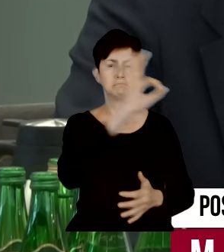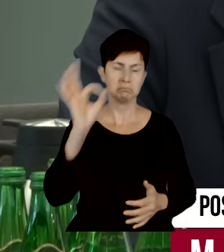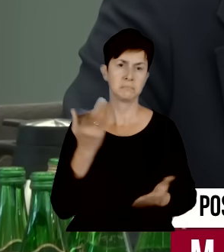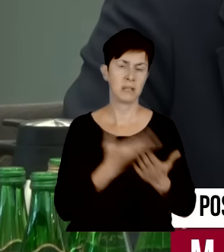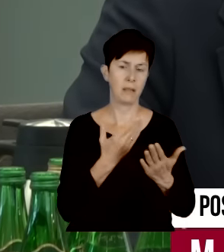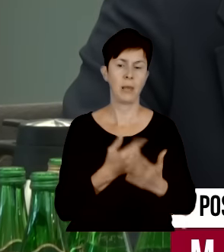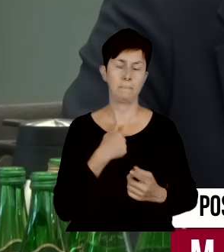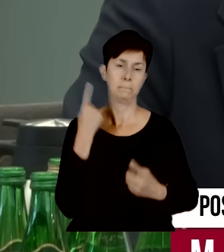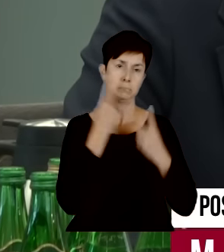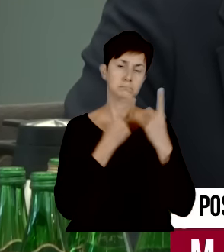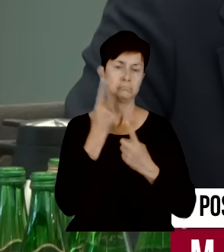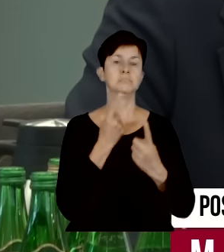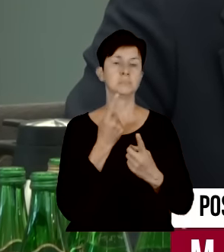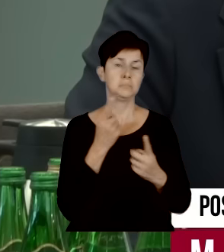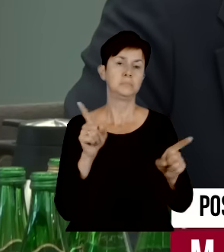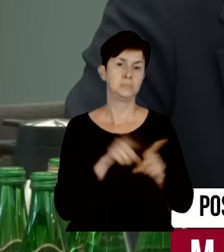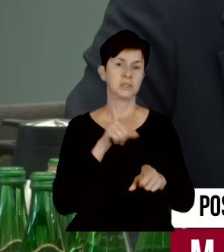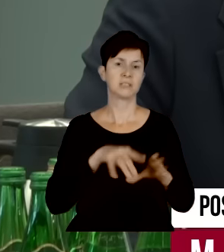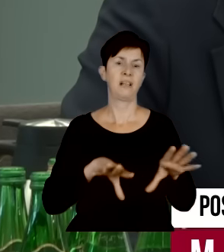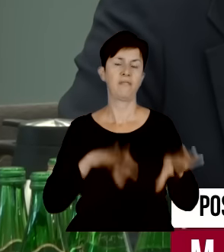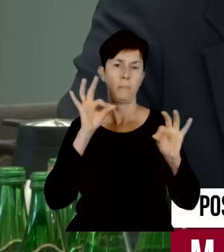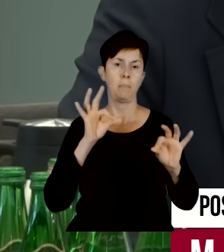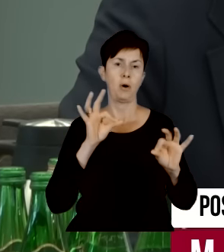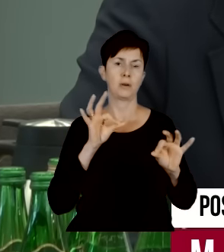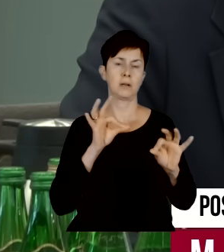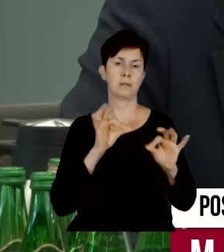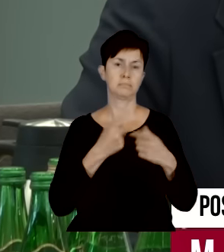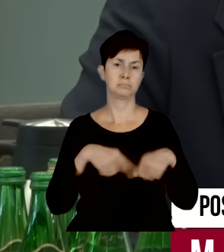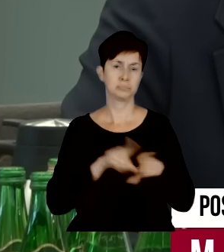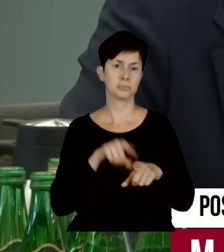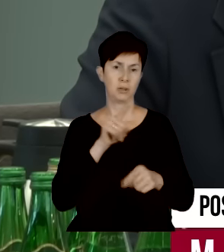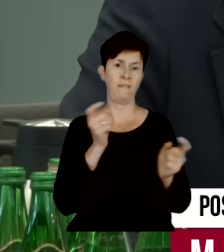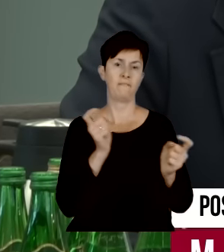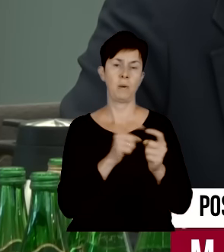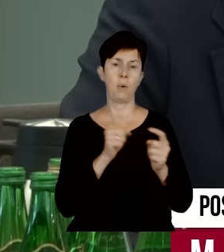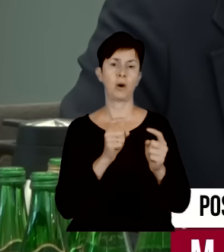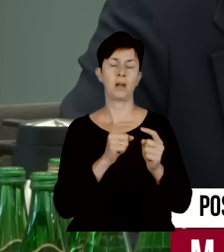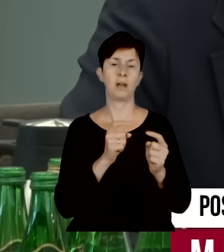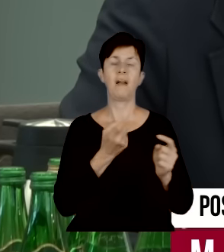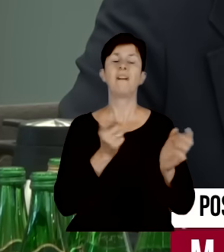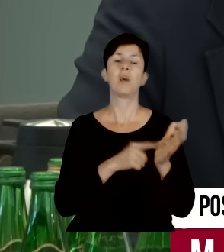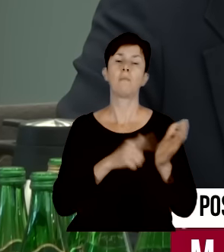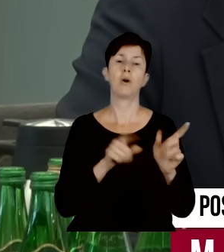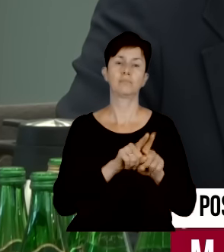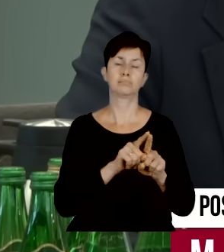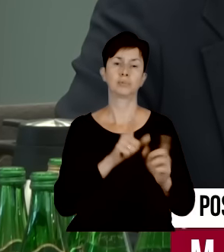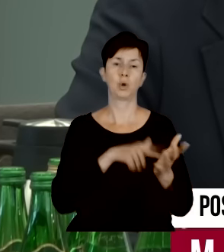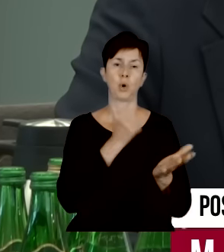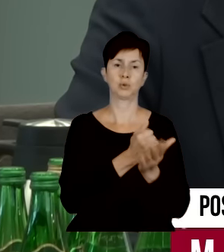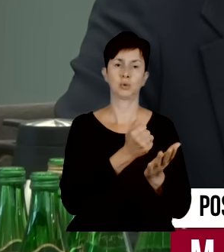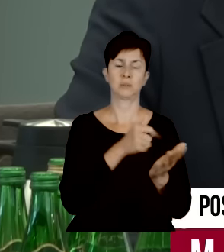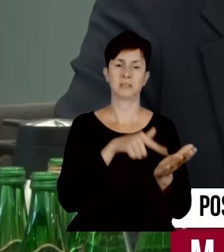temu żeby sądzić żeby te wybory prezydenta spełniały również wymogi konstytucyjne czyli te o które pani poseł zapytała A jakie